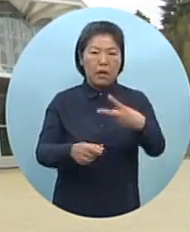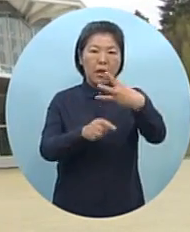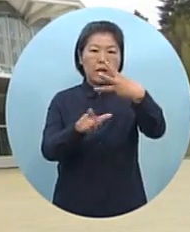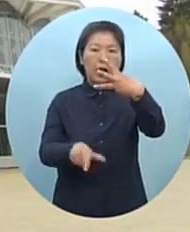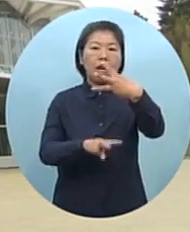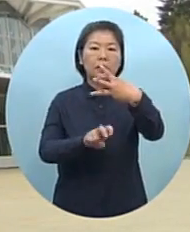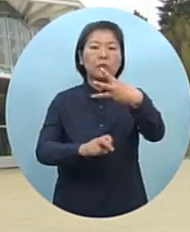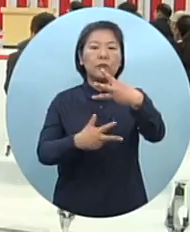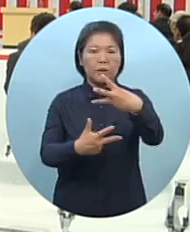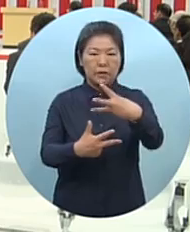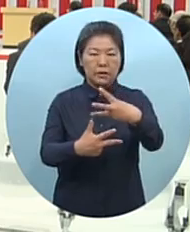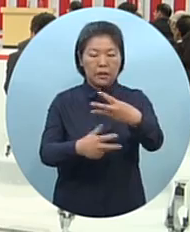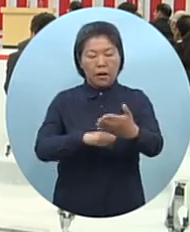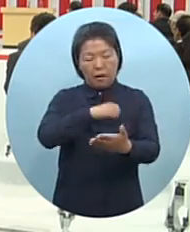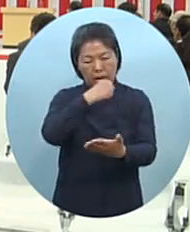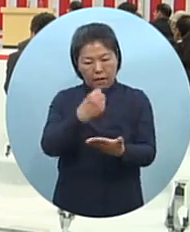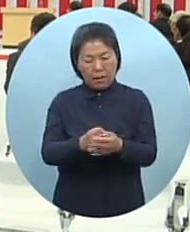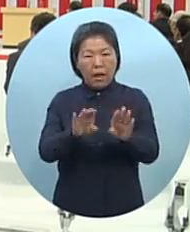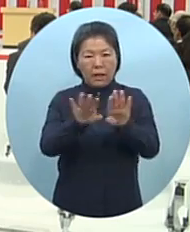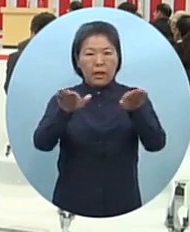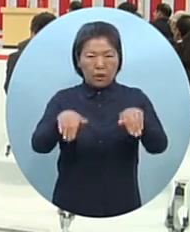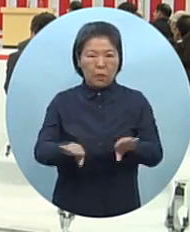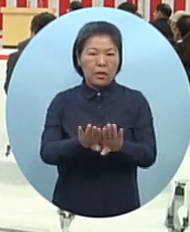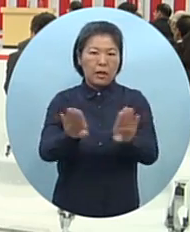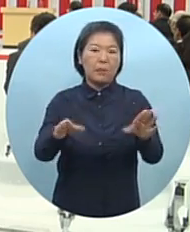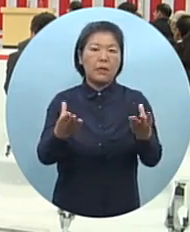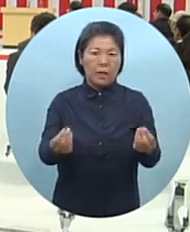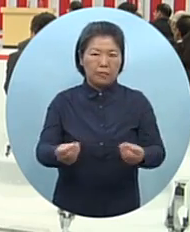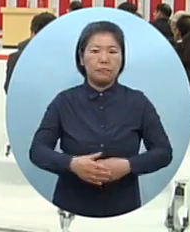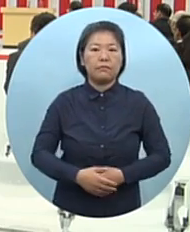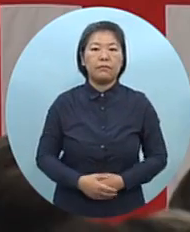月27日に落式を行いまし